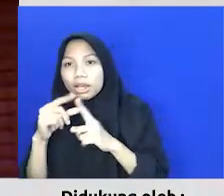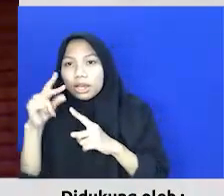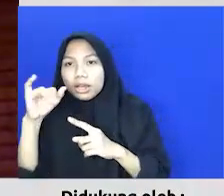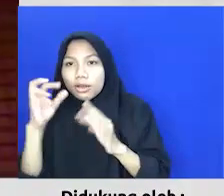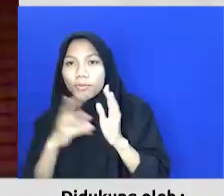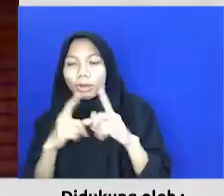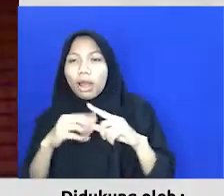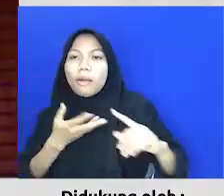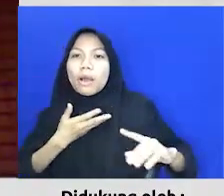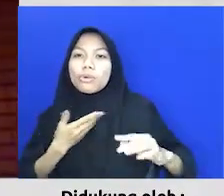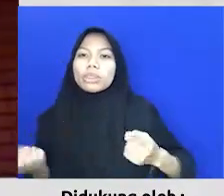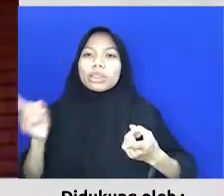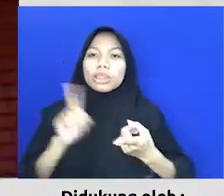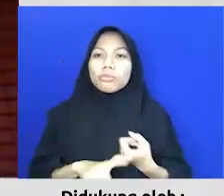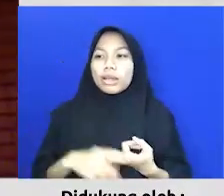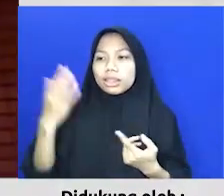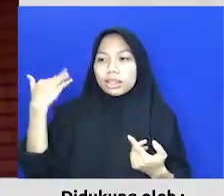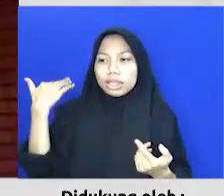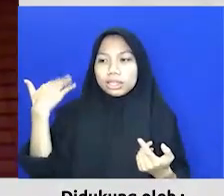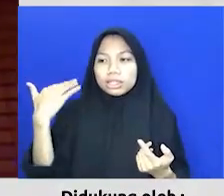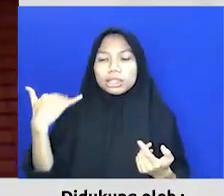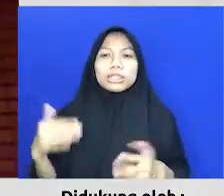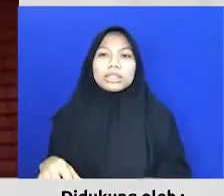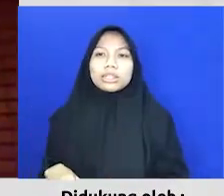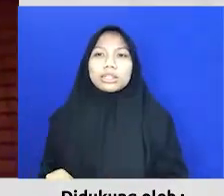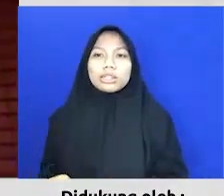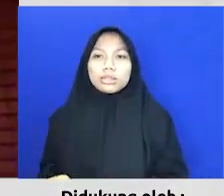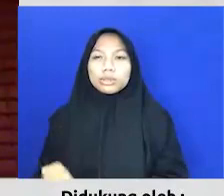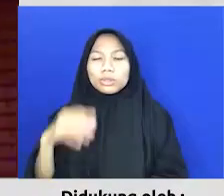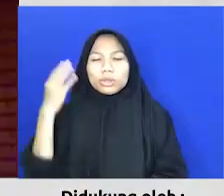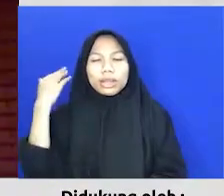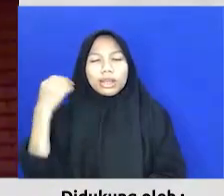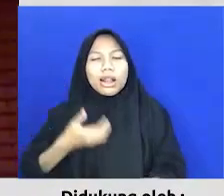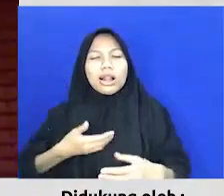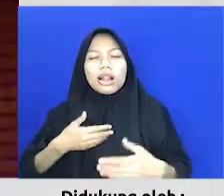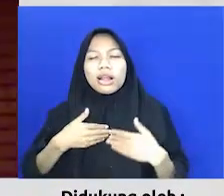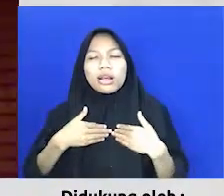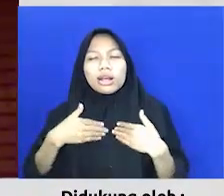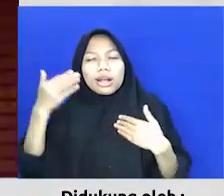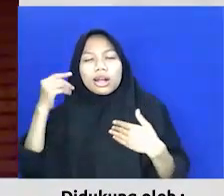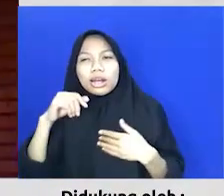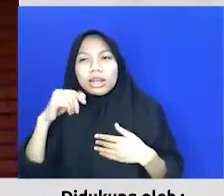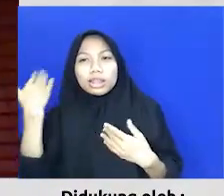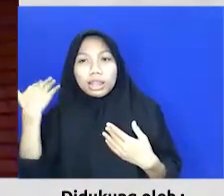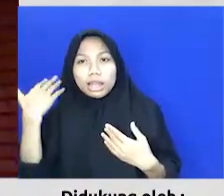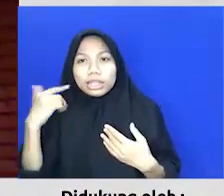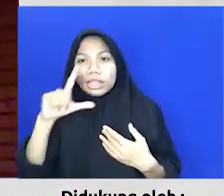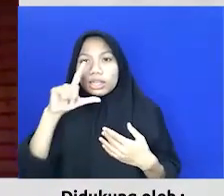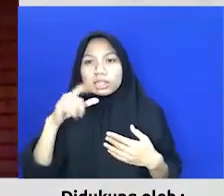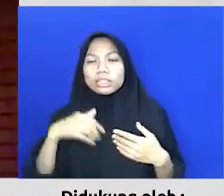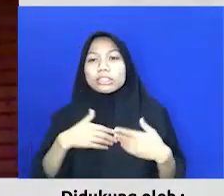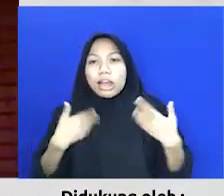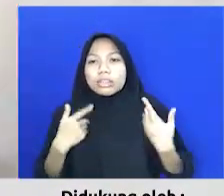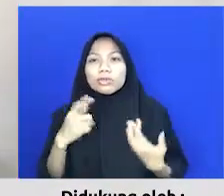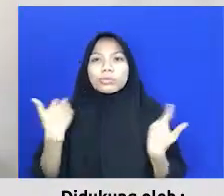juga co-writer. Kemudian kedua, beliau sangat paham gitu, yang aku tangkap ya Pak Ali, sangat paham bahwa medium